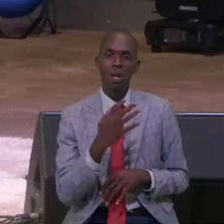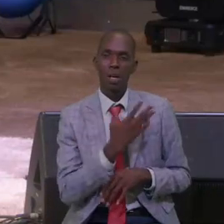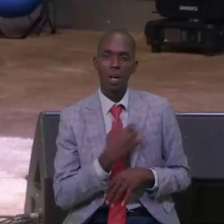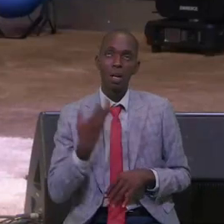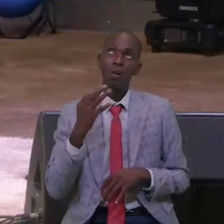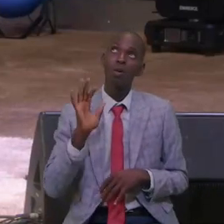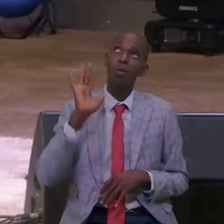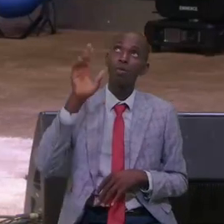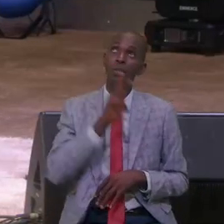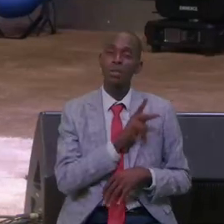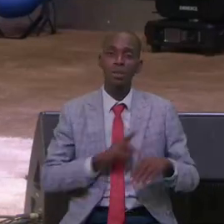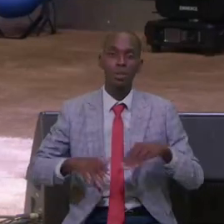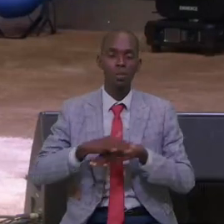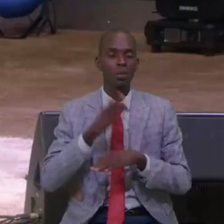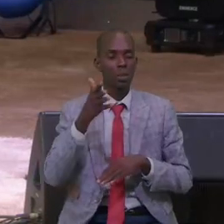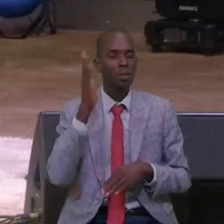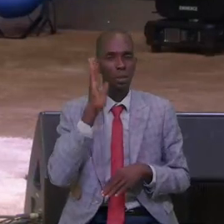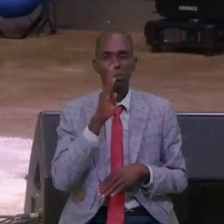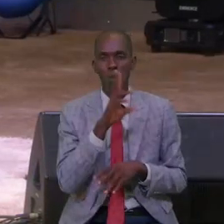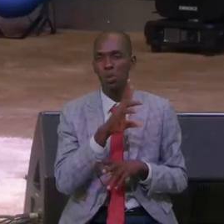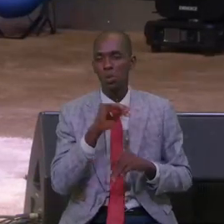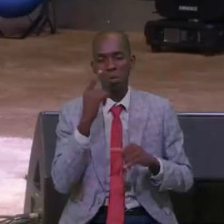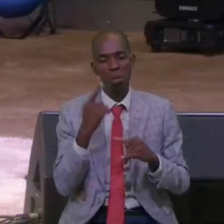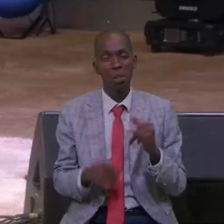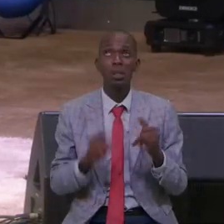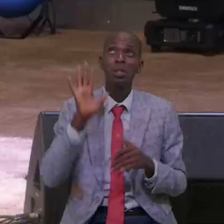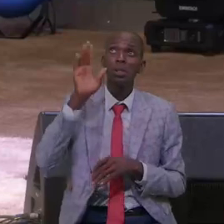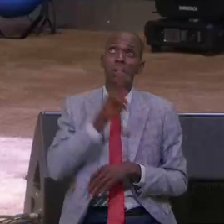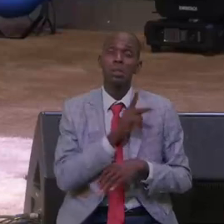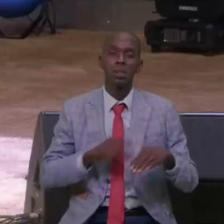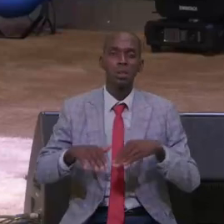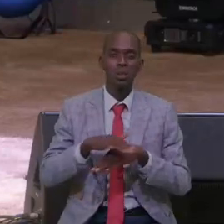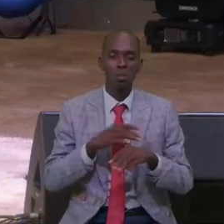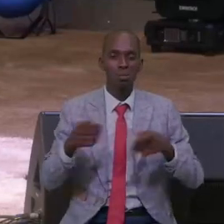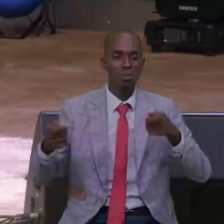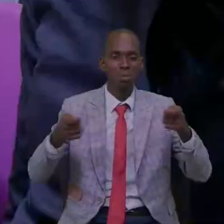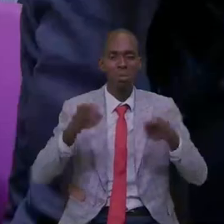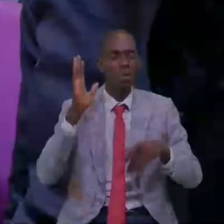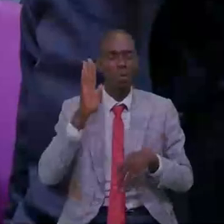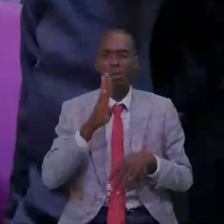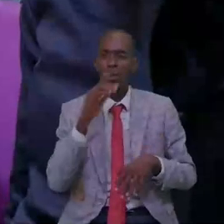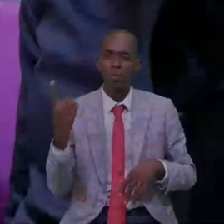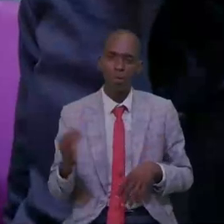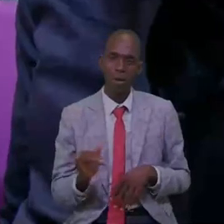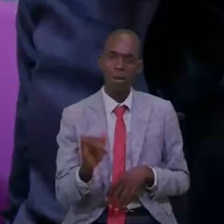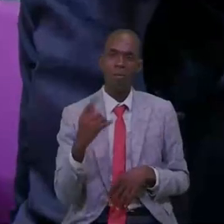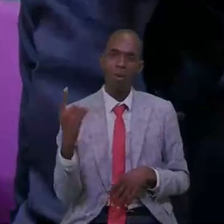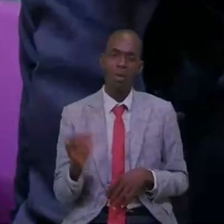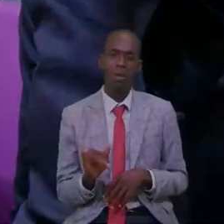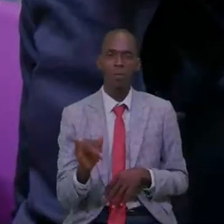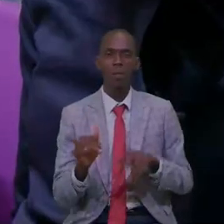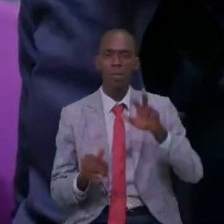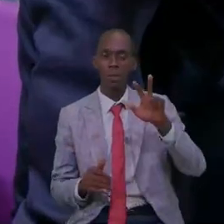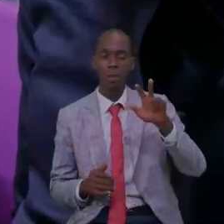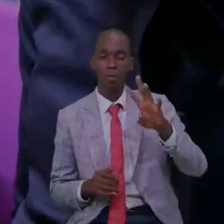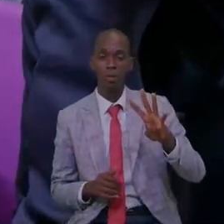de fin. Son royaume, sa domination sera pour toujours. Le verset 35